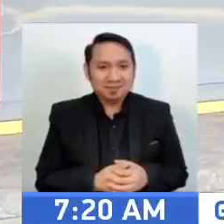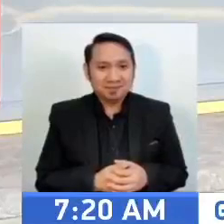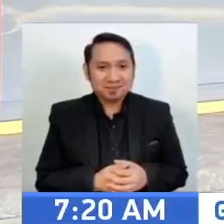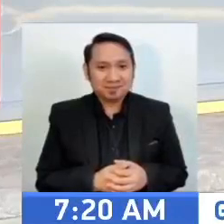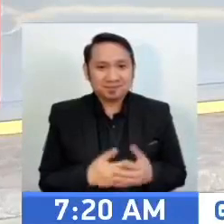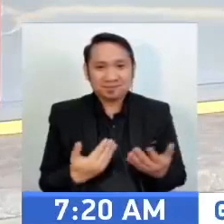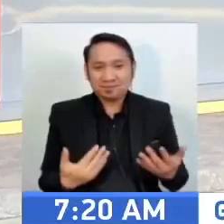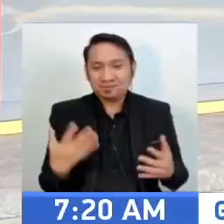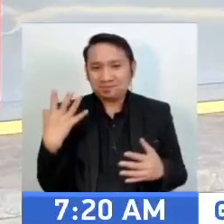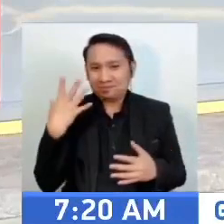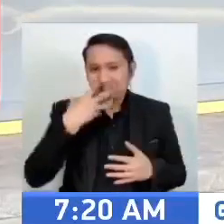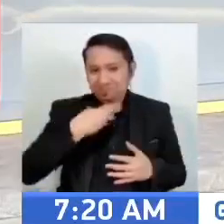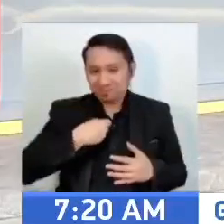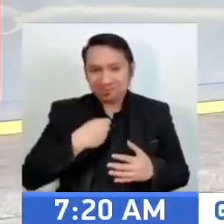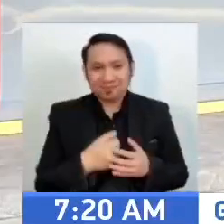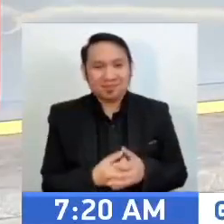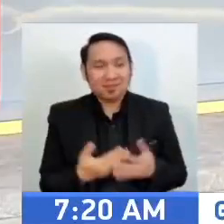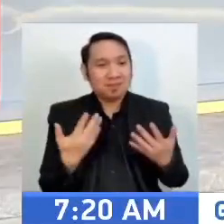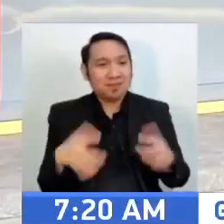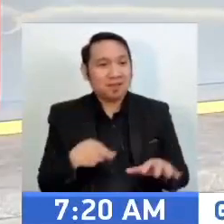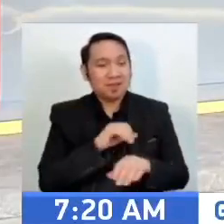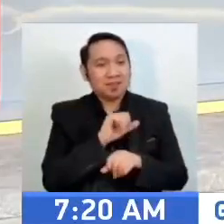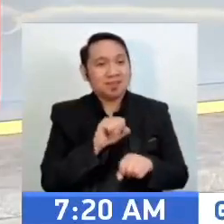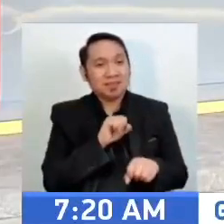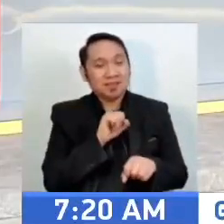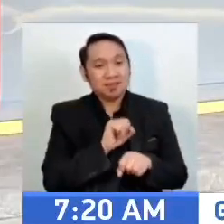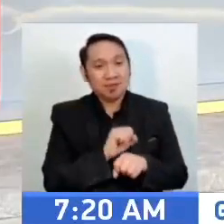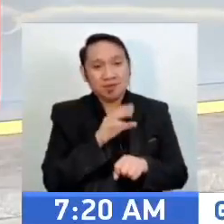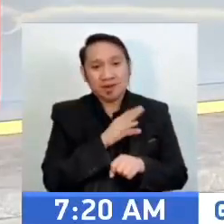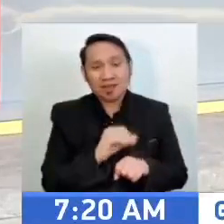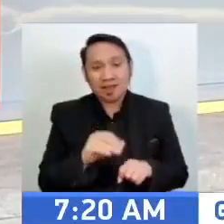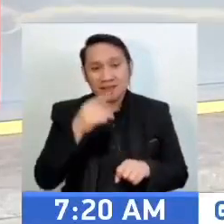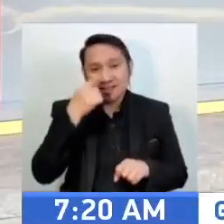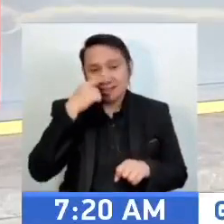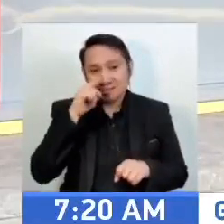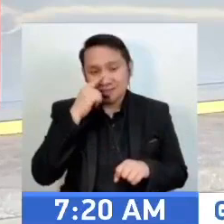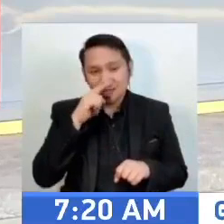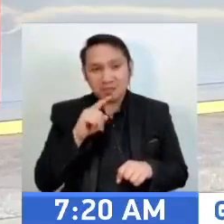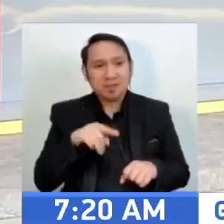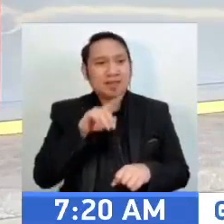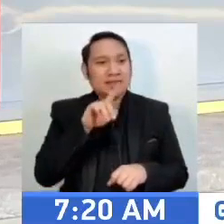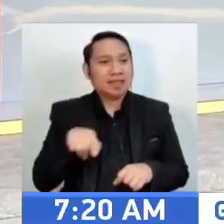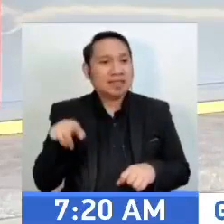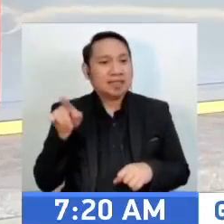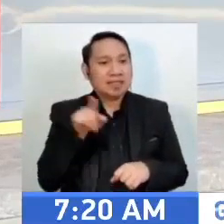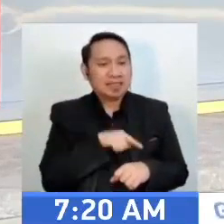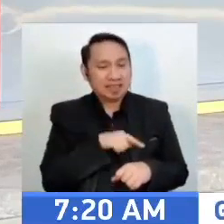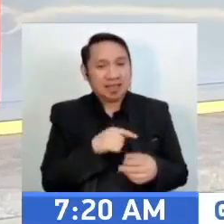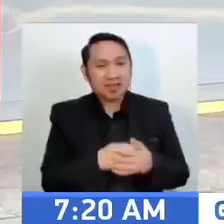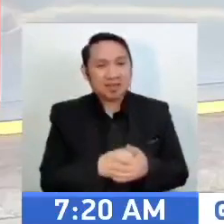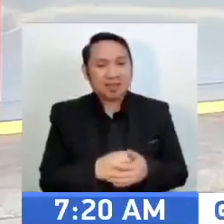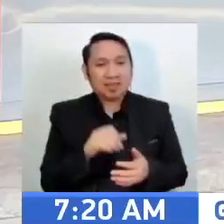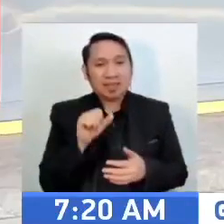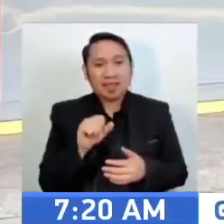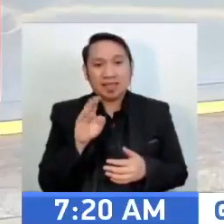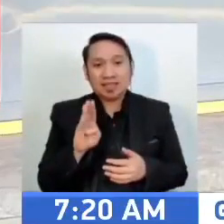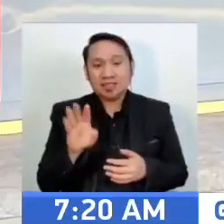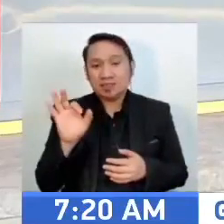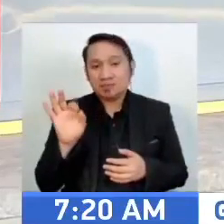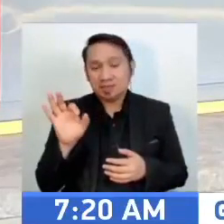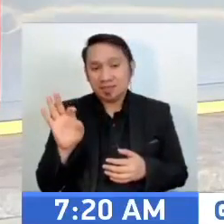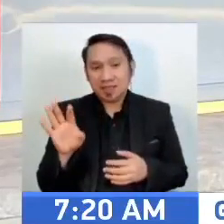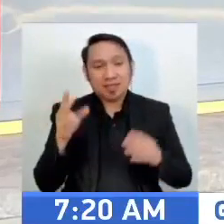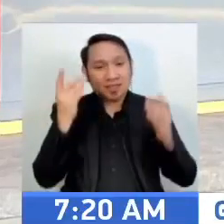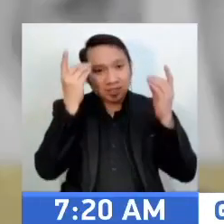Samantala, after Singapore at Bangkok, Thailand, kansilado na rin ang pagtatag world tour ng SB19 sa Dubai. Sa social